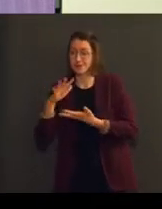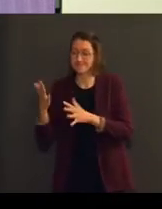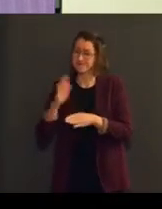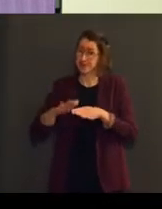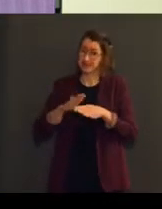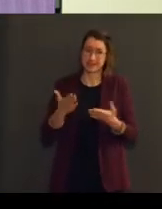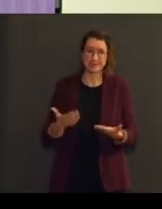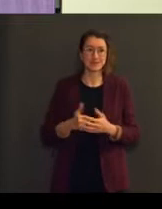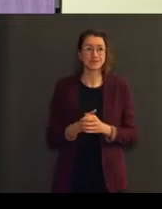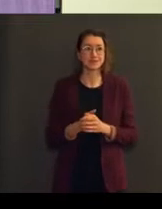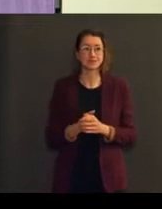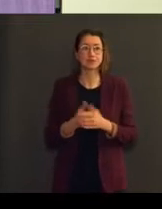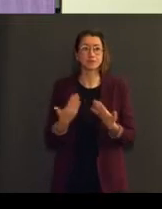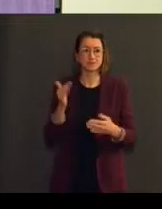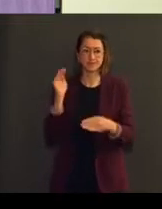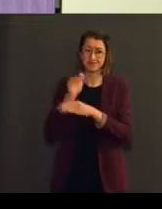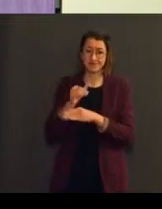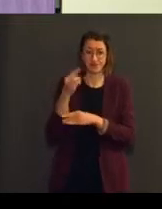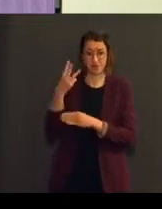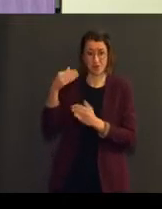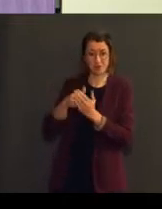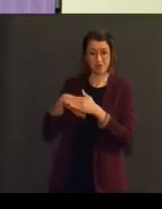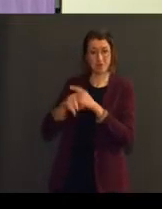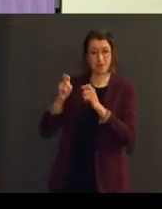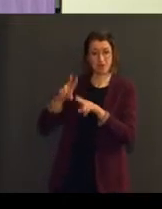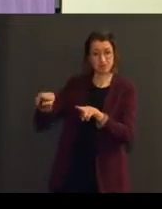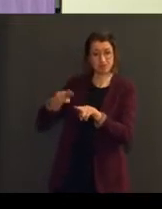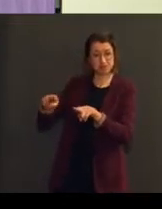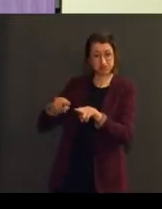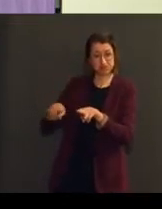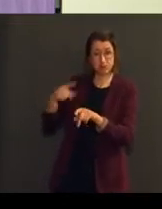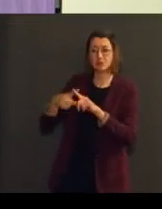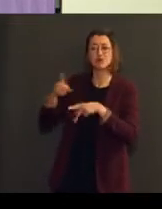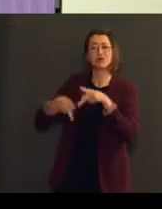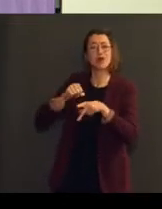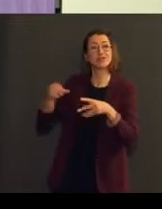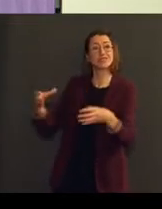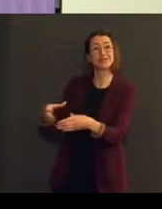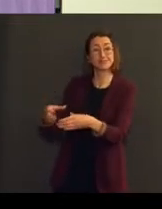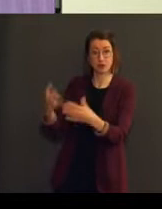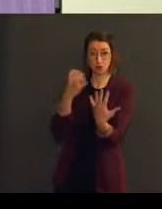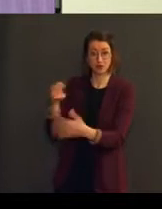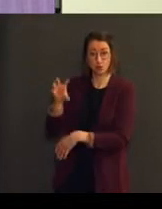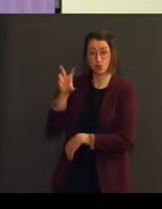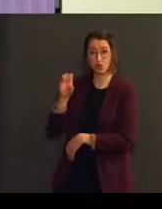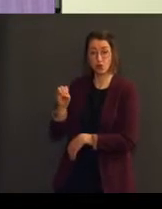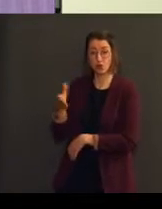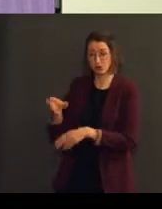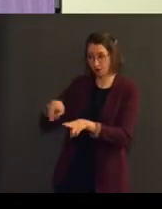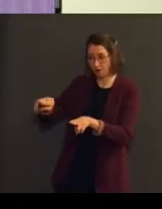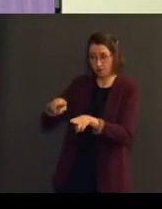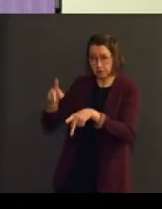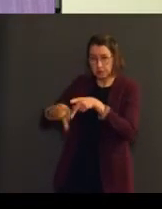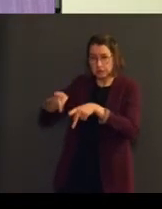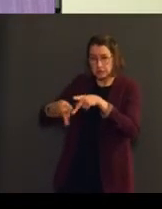hospitalisés, largement plus de 900 au niveau des soins intensifs et le nombre de décès augmente